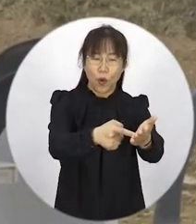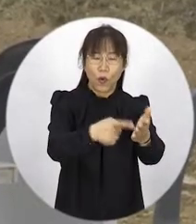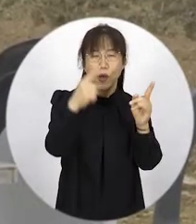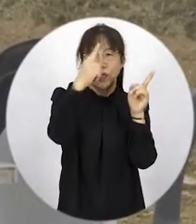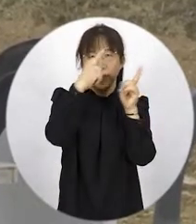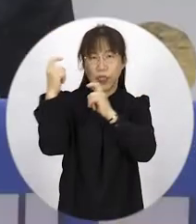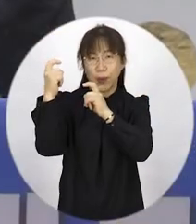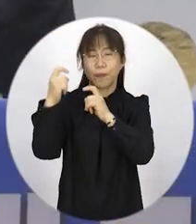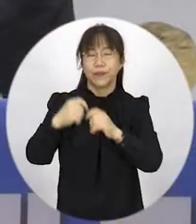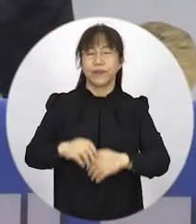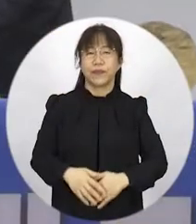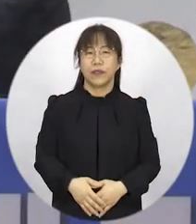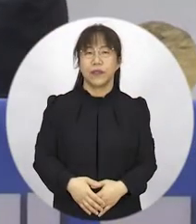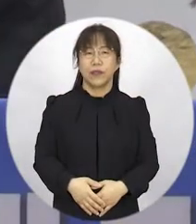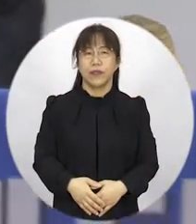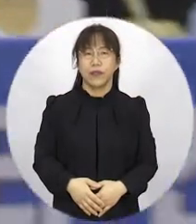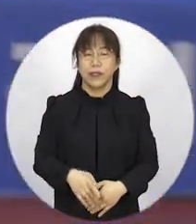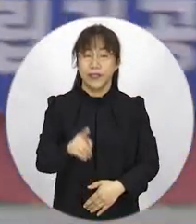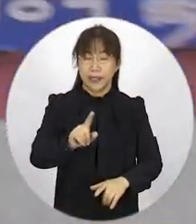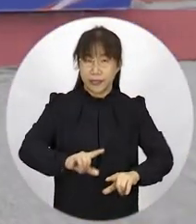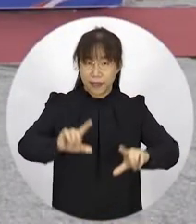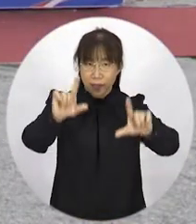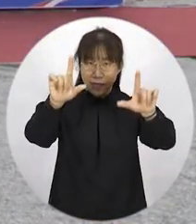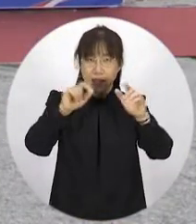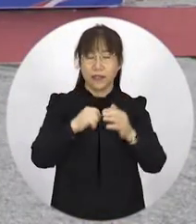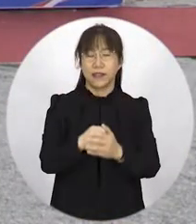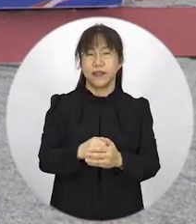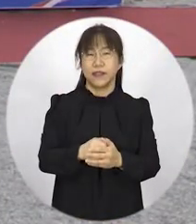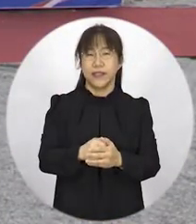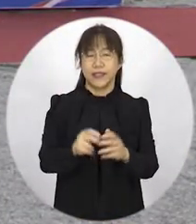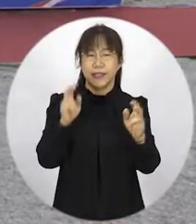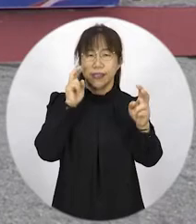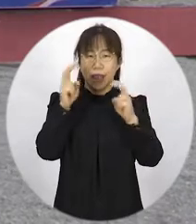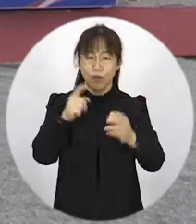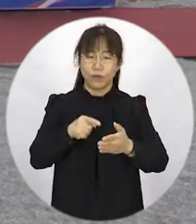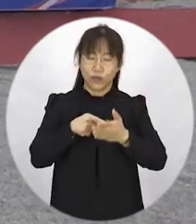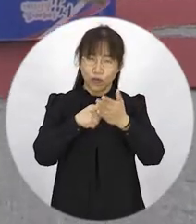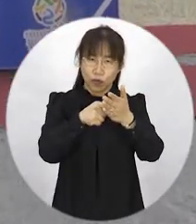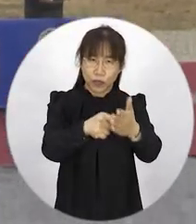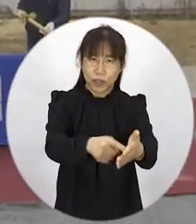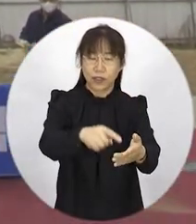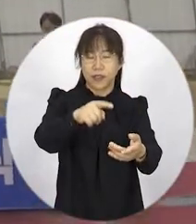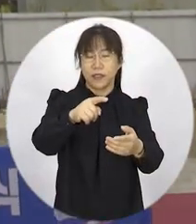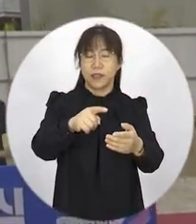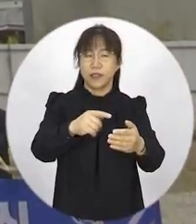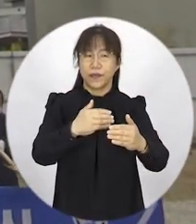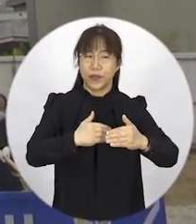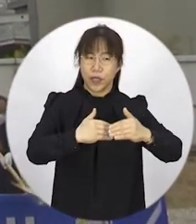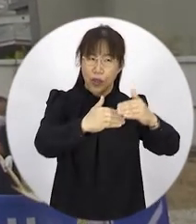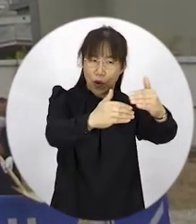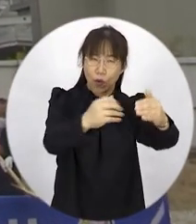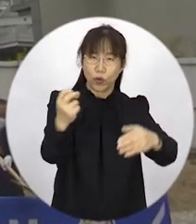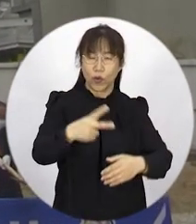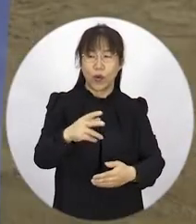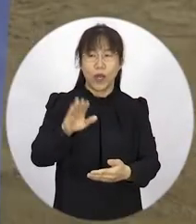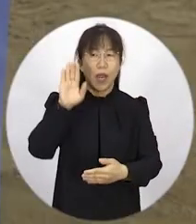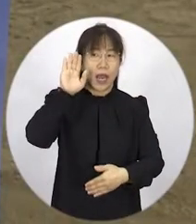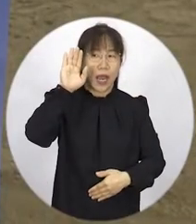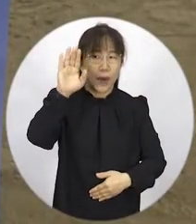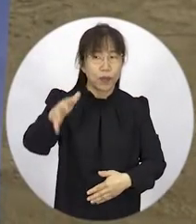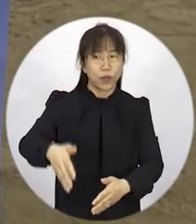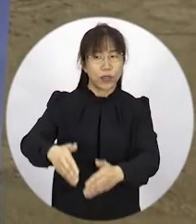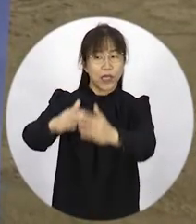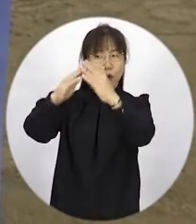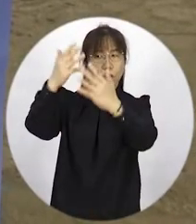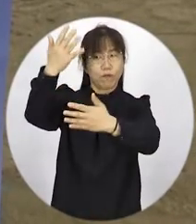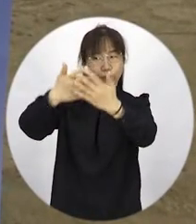촬영이 이어졌습니다 특히 이 자리에서는 그간의 사업 추진 경과와 더불어 간소 안전 교육 센터의 대략적인